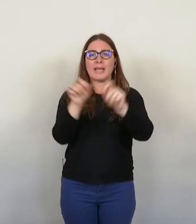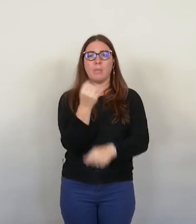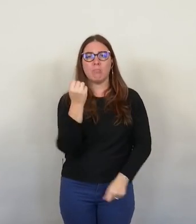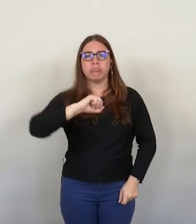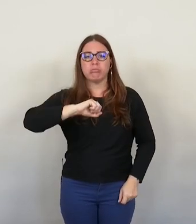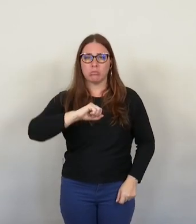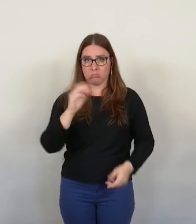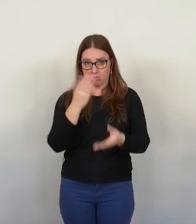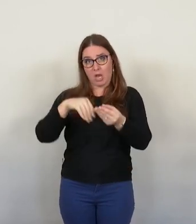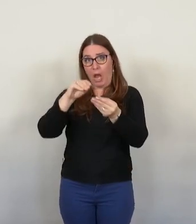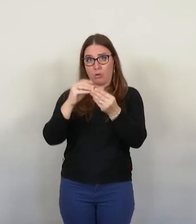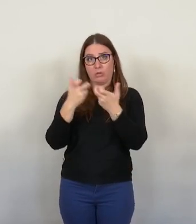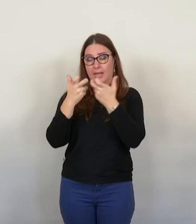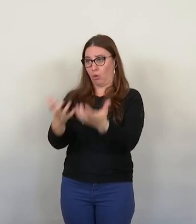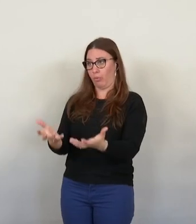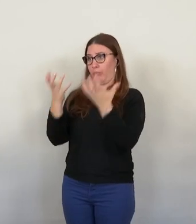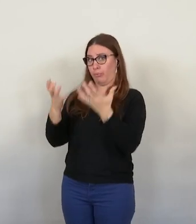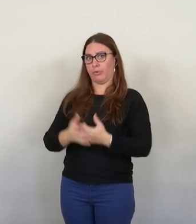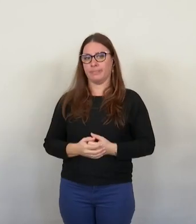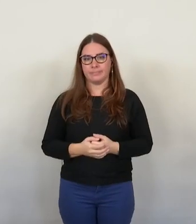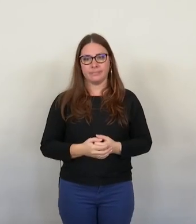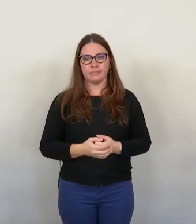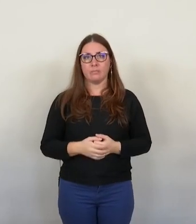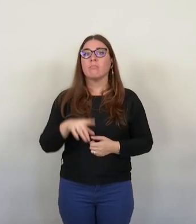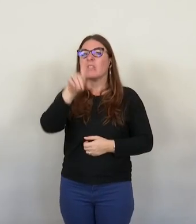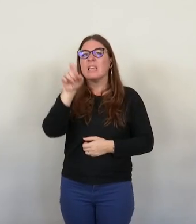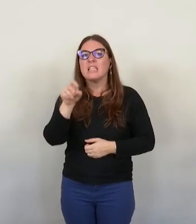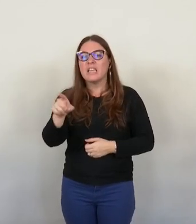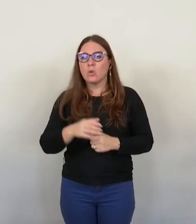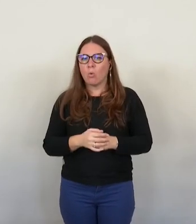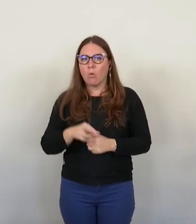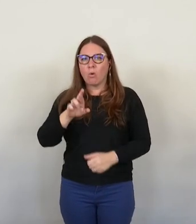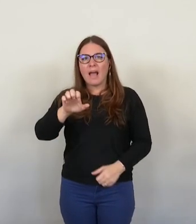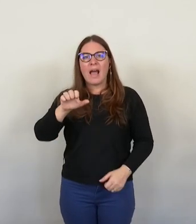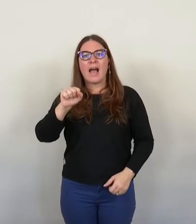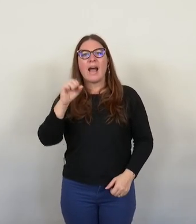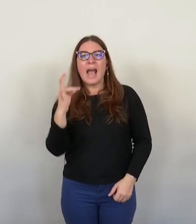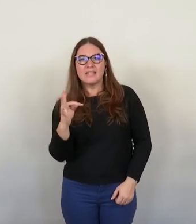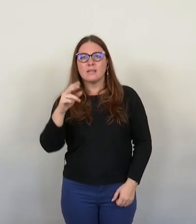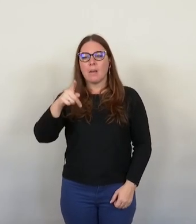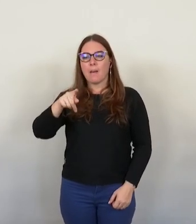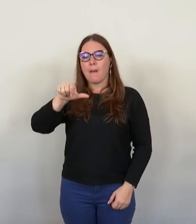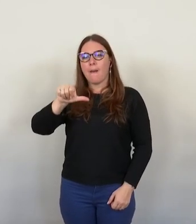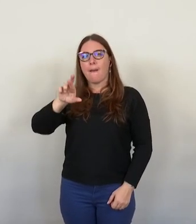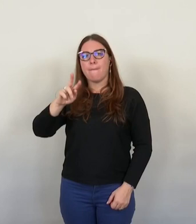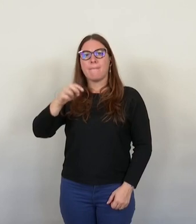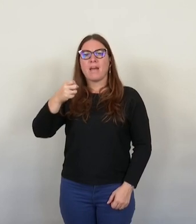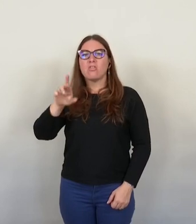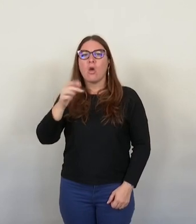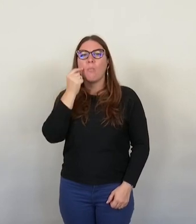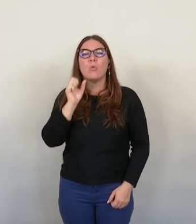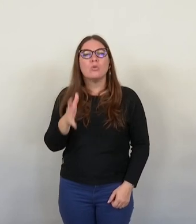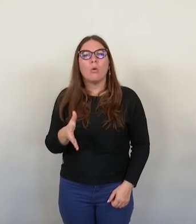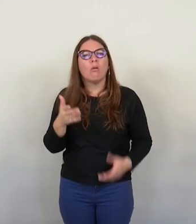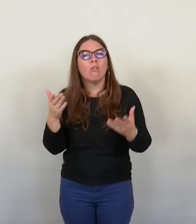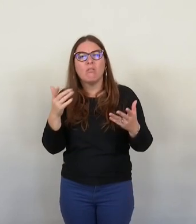exemple supplémentaire moi je vous interroge c'est quoi rest partnerur monsieur Éric Piol et Monsieur le Maire on